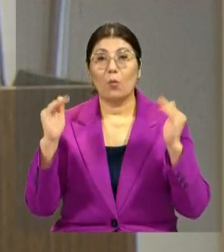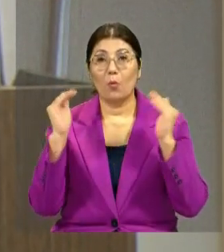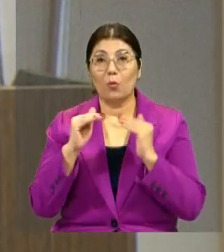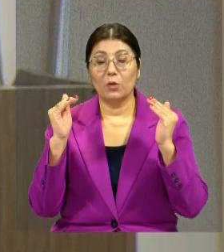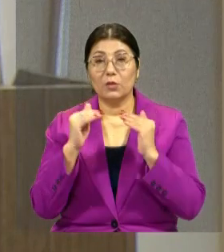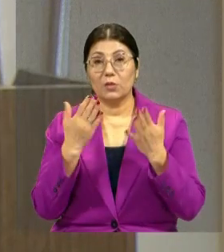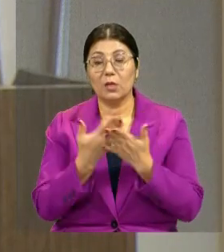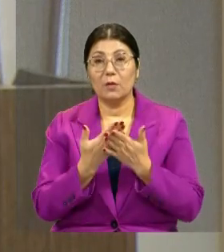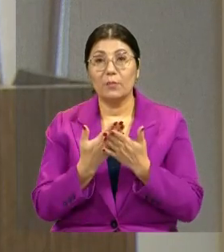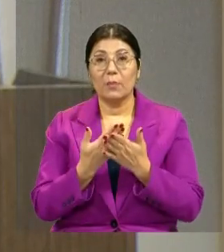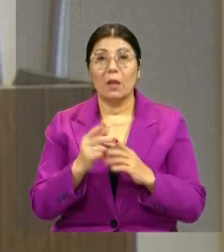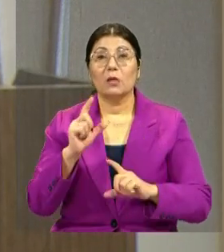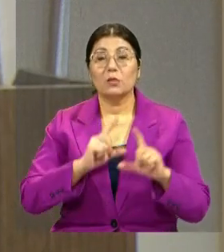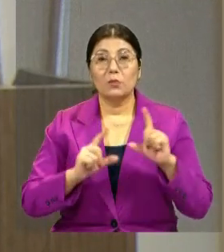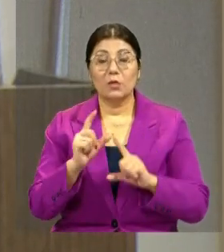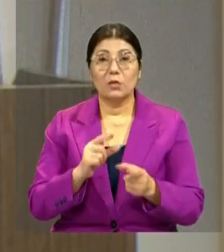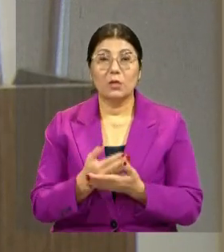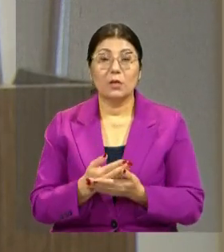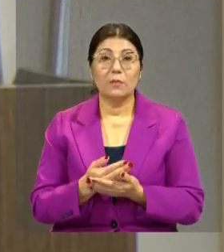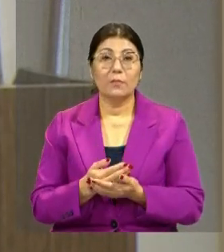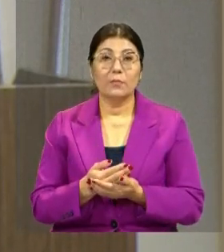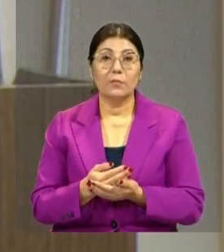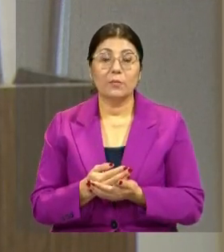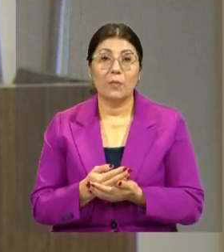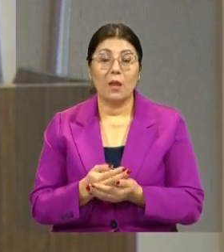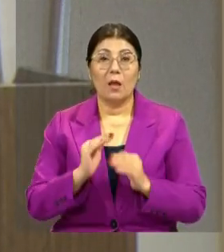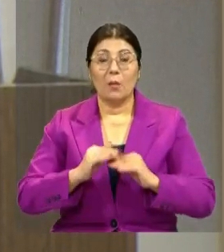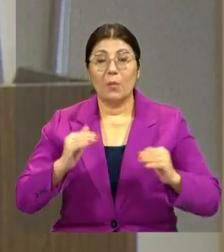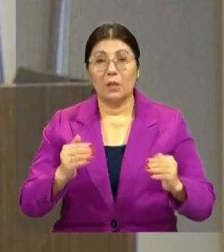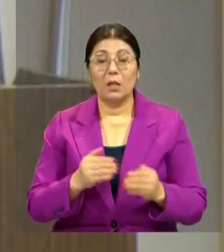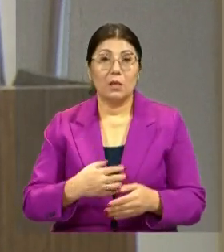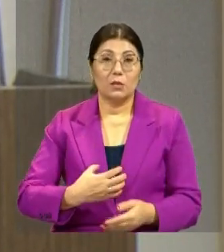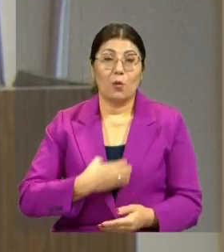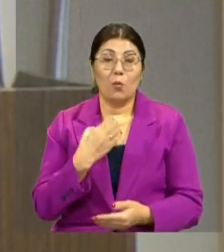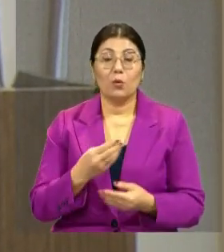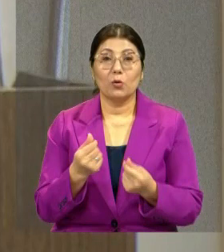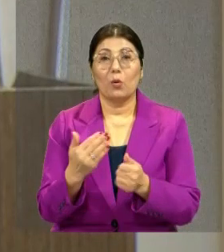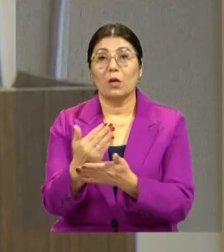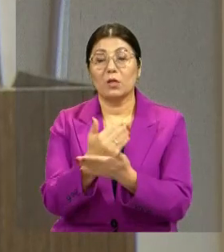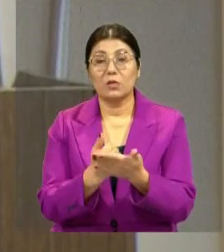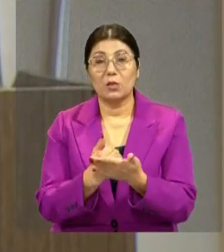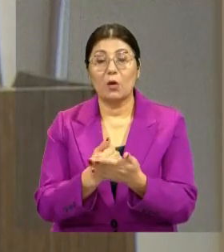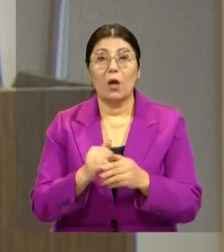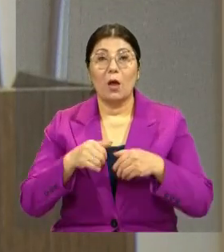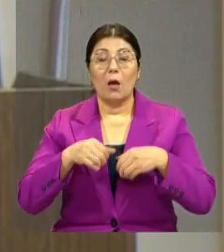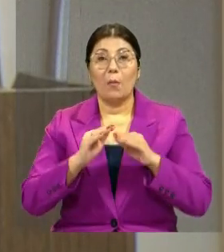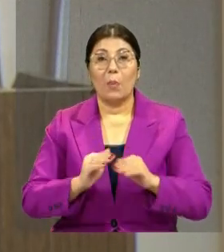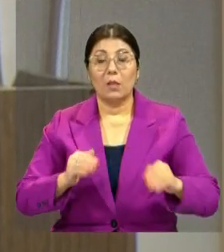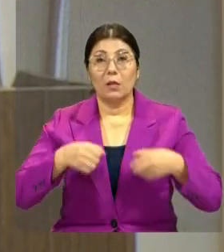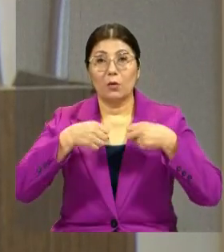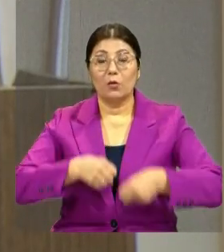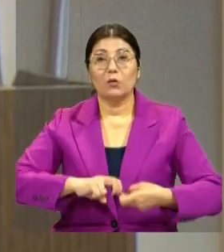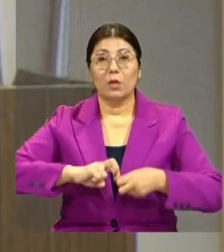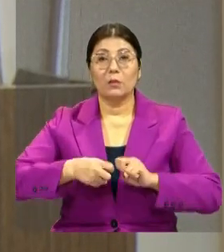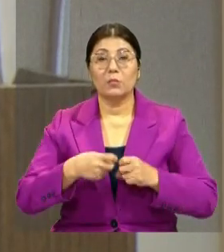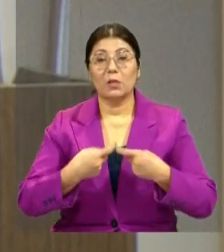университет жоқтың қасы деп айтуға болады. Балалар арасында қорқыту, ақша жинау, баланың құқықтарын бұзатын басқа да әрекеттер, оның ішінде буллинг